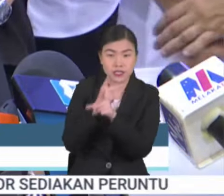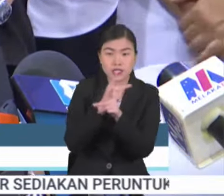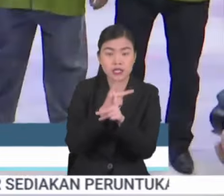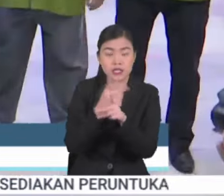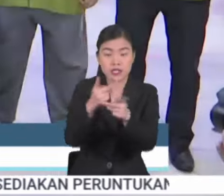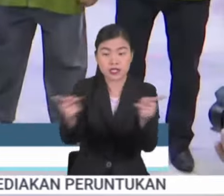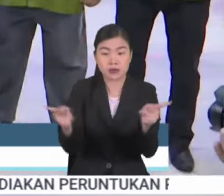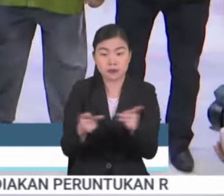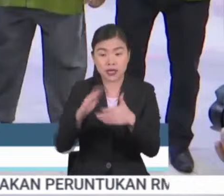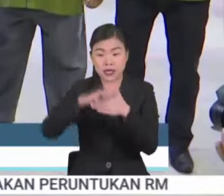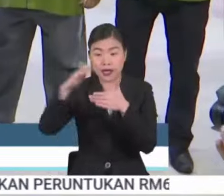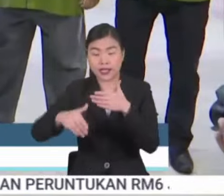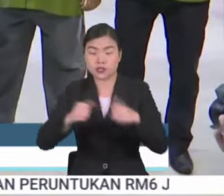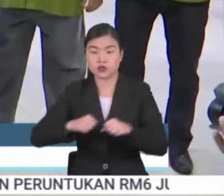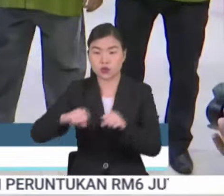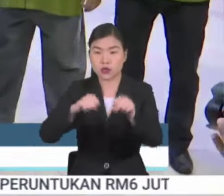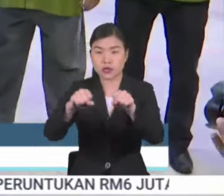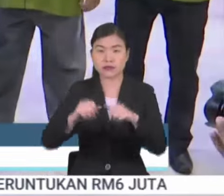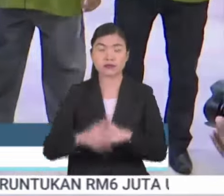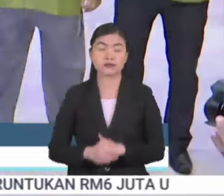sungai.